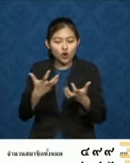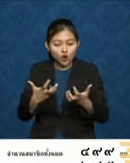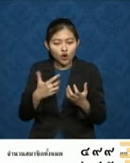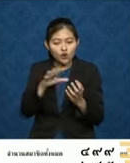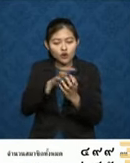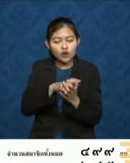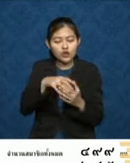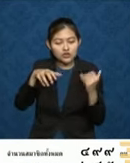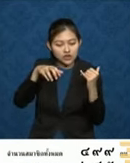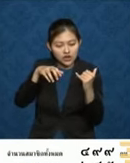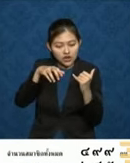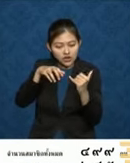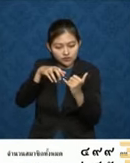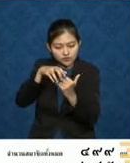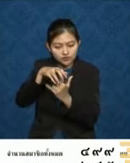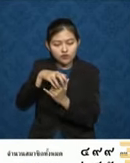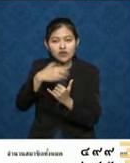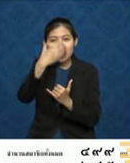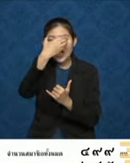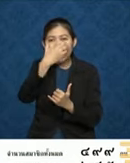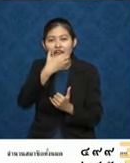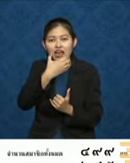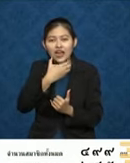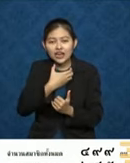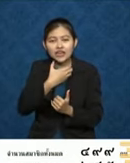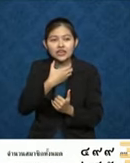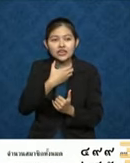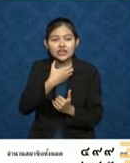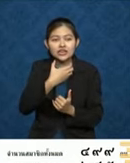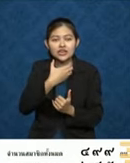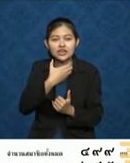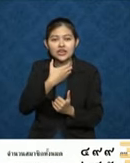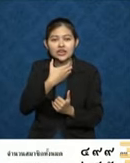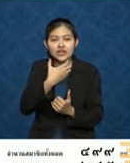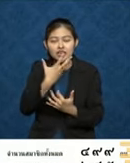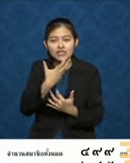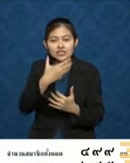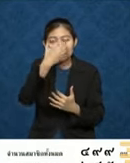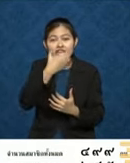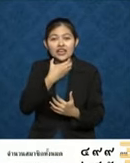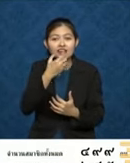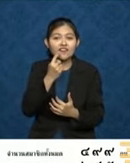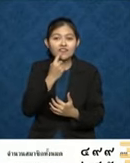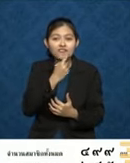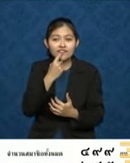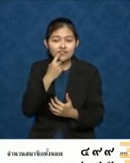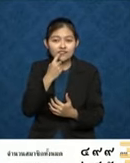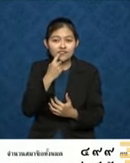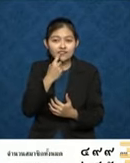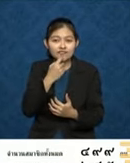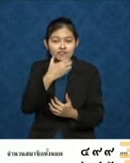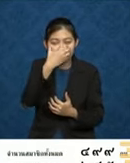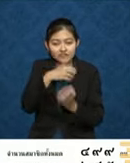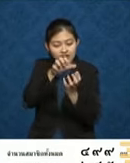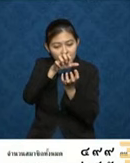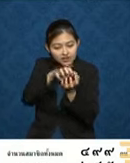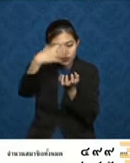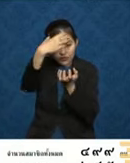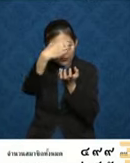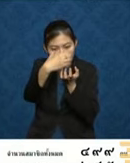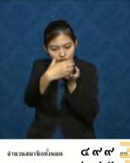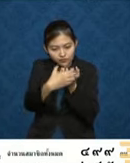สไลด์ต่อไปเรื่อยๆเลยนะคะเครื่อง xrayหรือเครื่องxrayเครื่องสแกนเอ่อฟันปลอเอ่อสภาพฟันนะคะที่